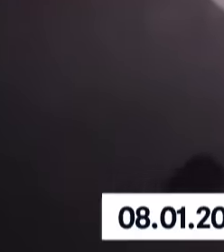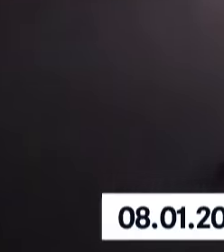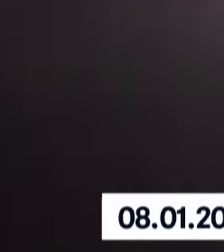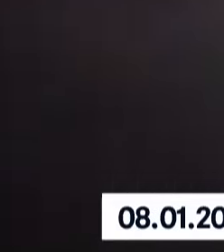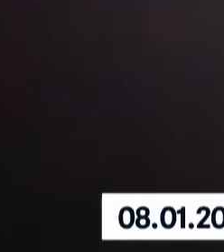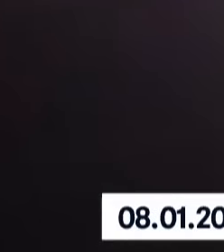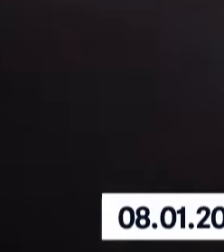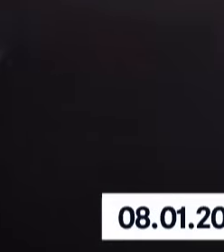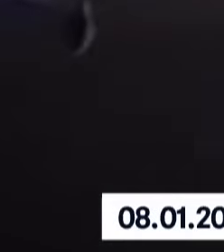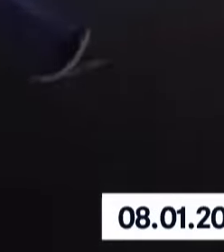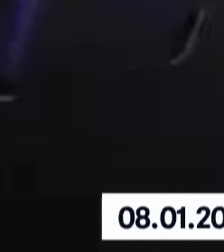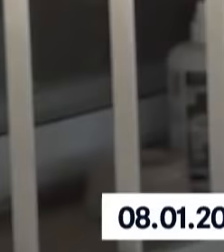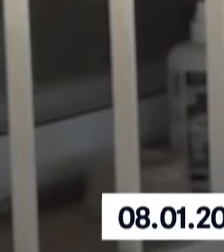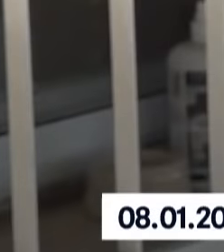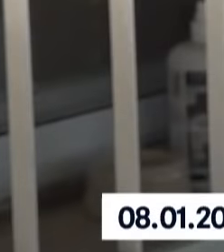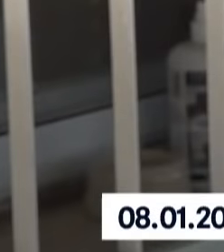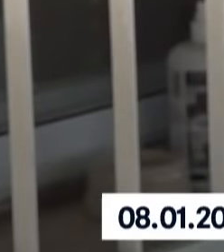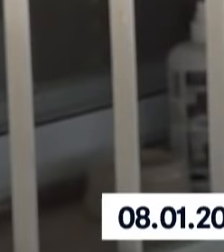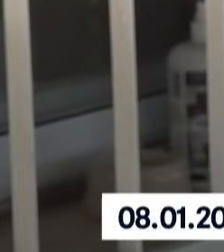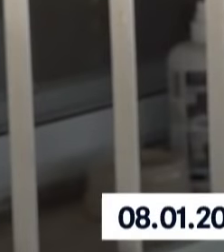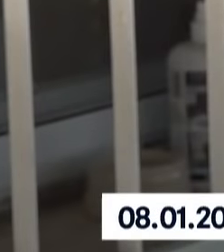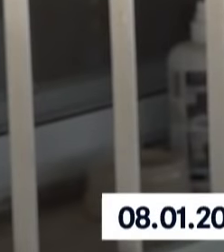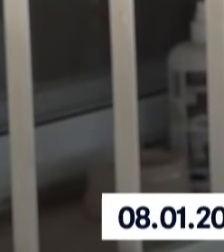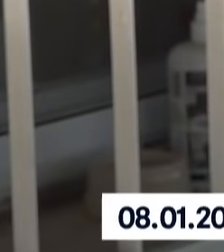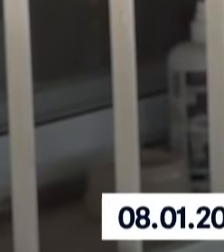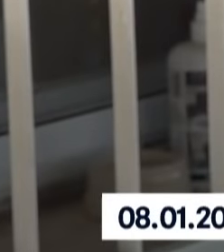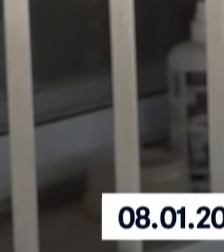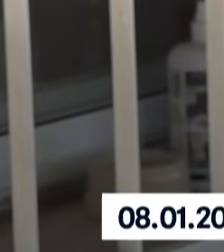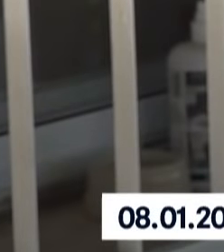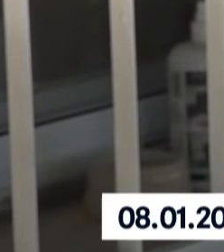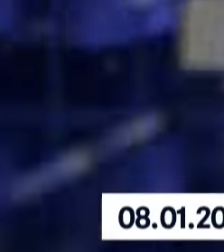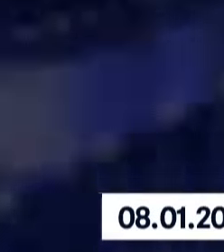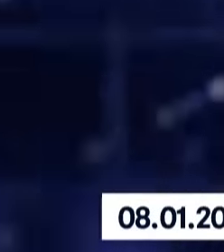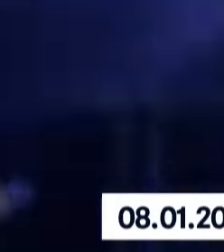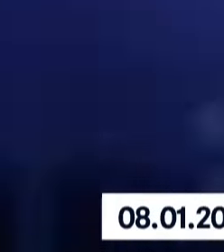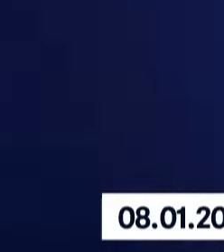מאמצים להבאת גופתו ארצה. הירי קרה בזמן נהיגה, הוא נורה למוות במקום.